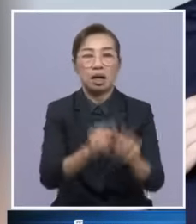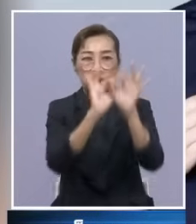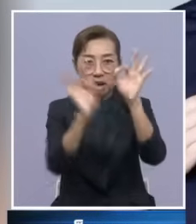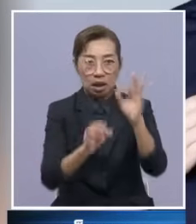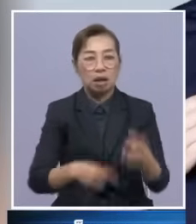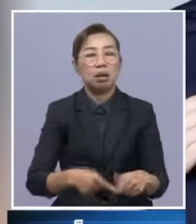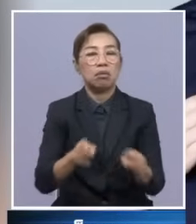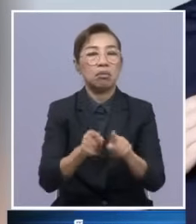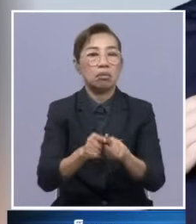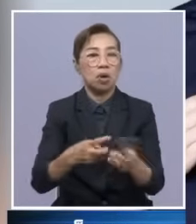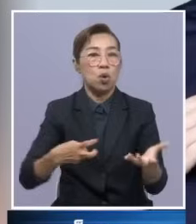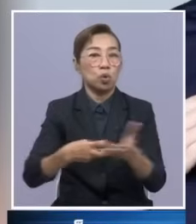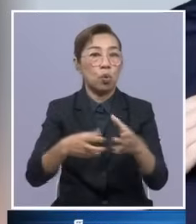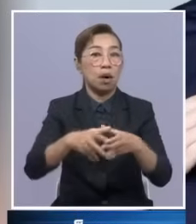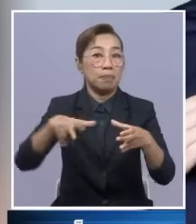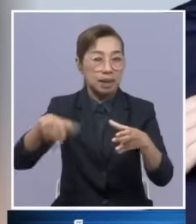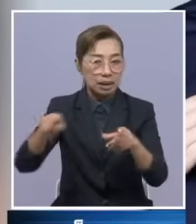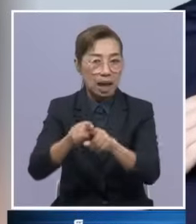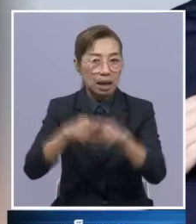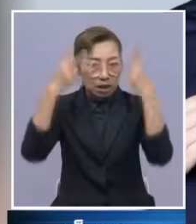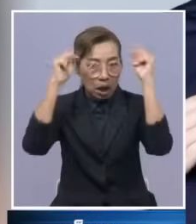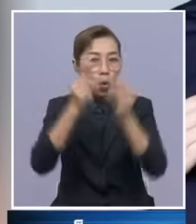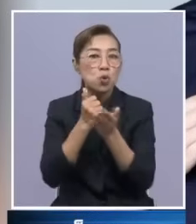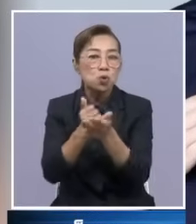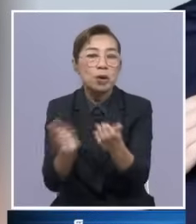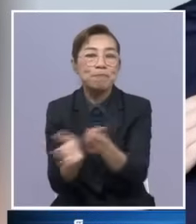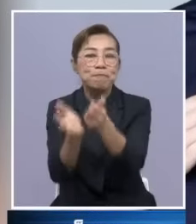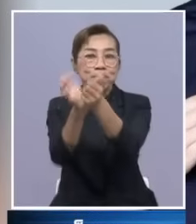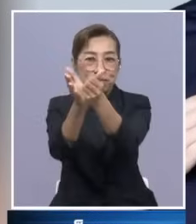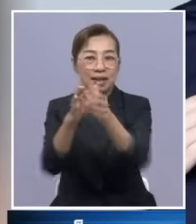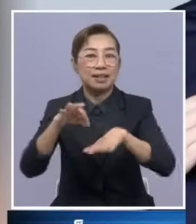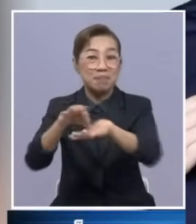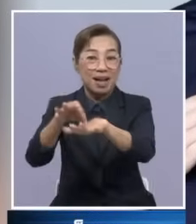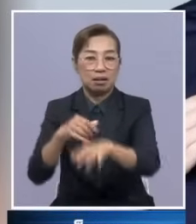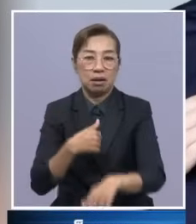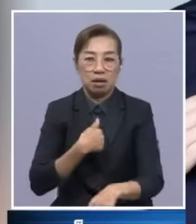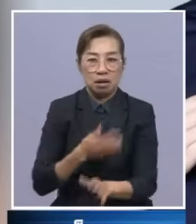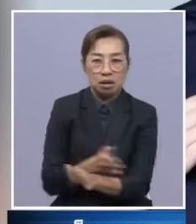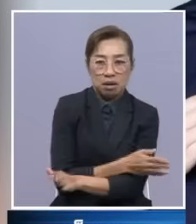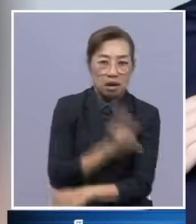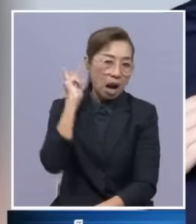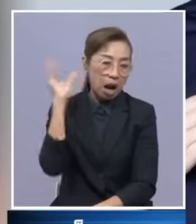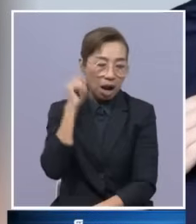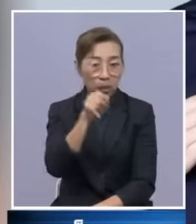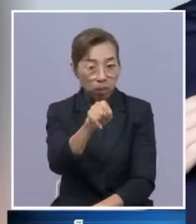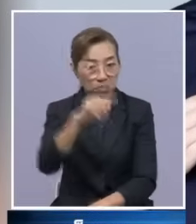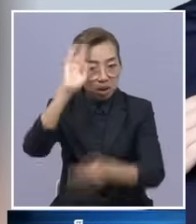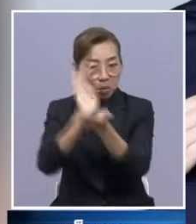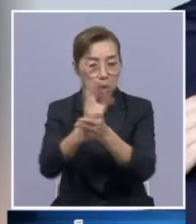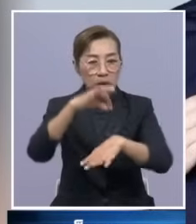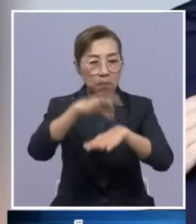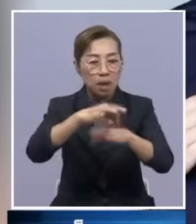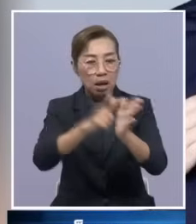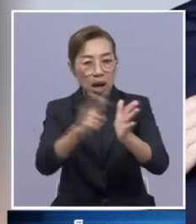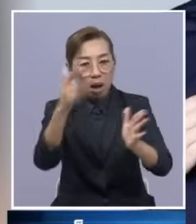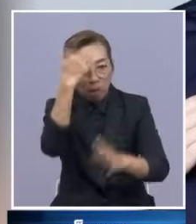ำกับสมหวังในความอุปถัมภ์ของนายกโดยบอกว่าหลังจากที่ผมได้เห็นข่าวตำรวจต้องลาออกจากราชการเพราะเหตุ